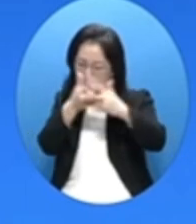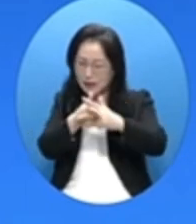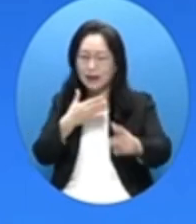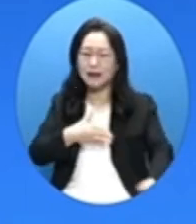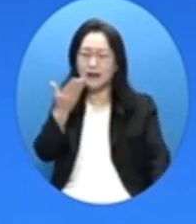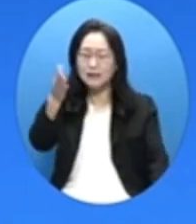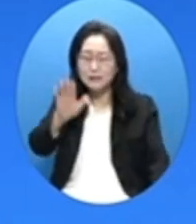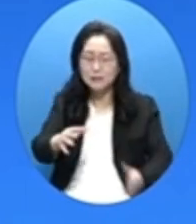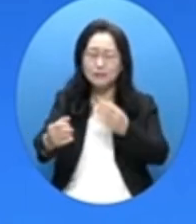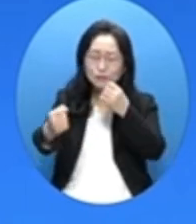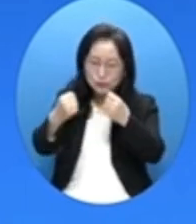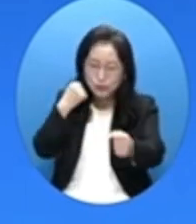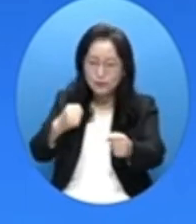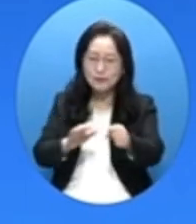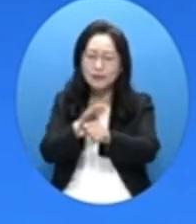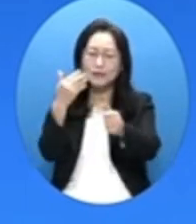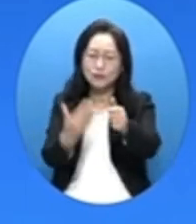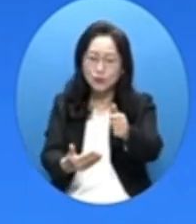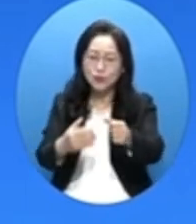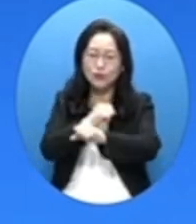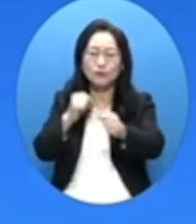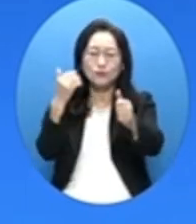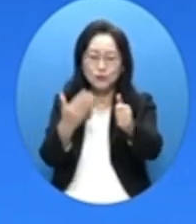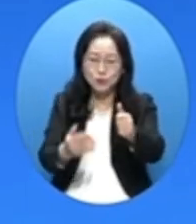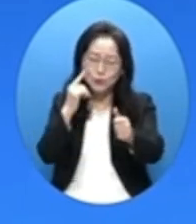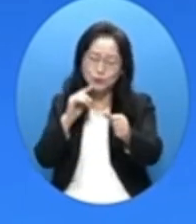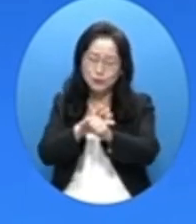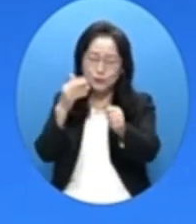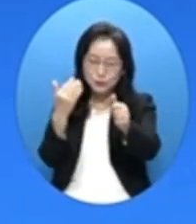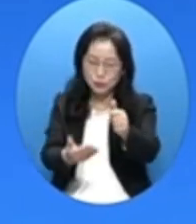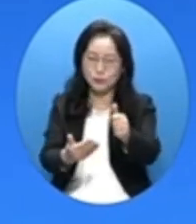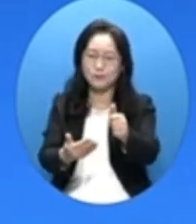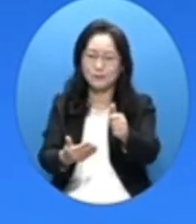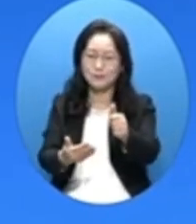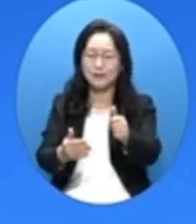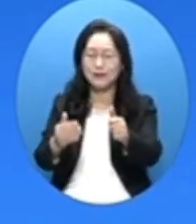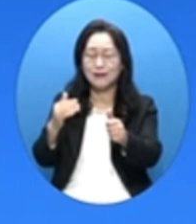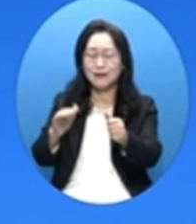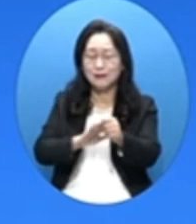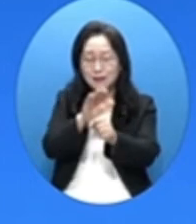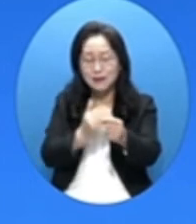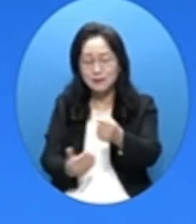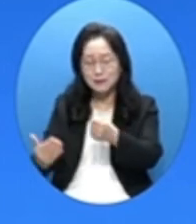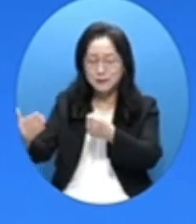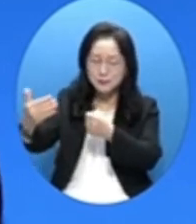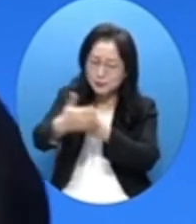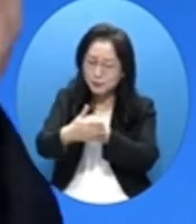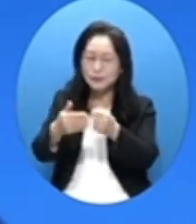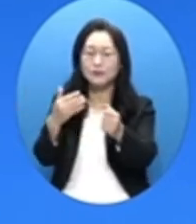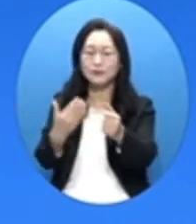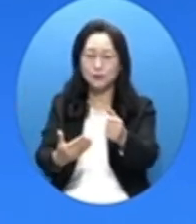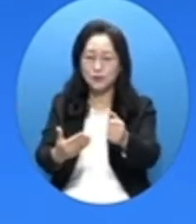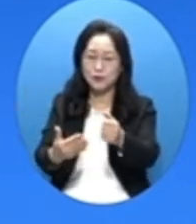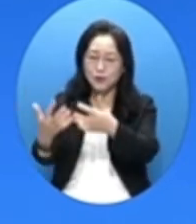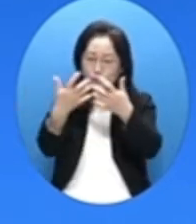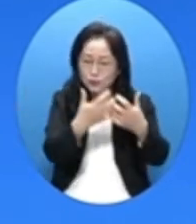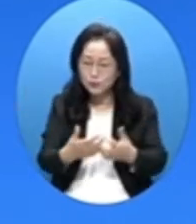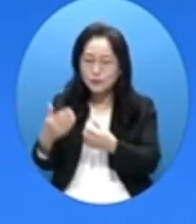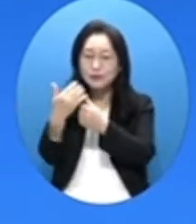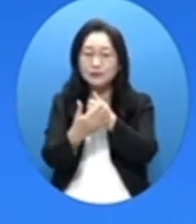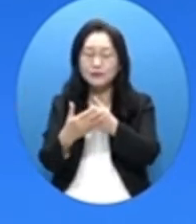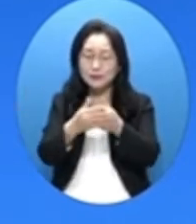우리를 사랑하시고 우리를 용서하시고 우리를 긍휼히 계시고 그의 사랑의 품에 안으시고 주님의 풍산 은혜로